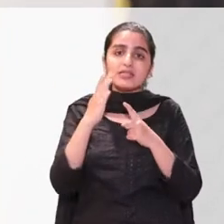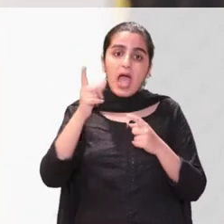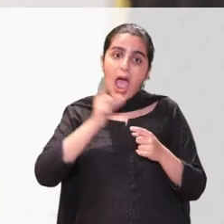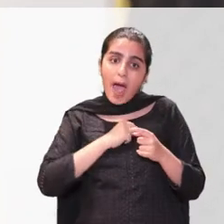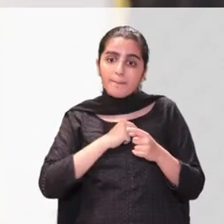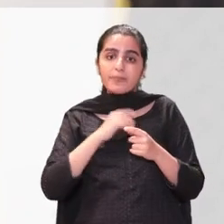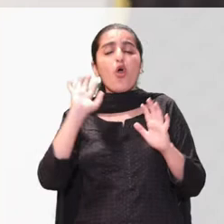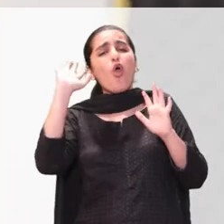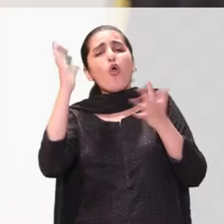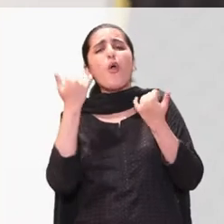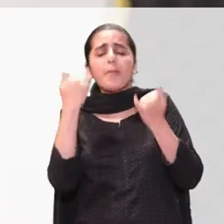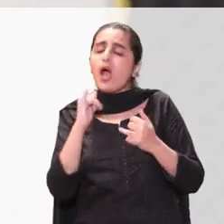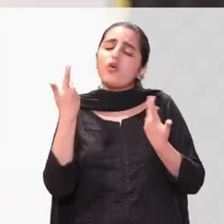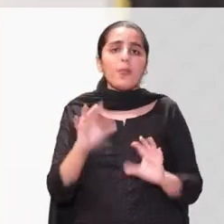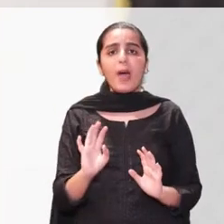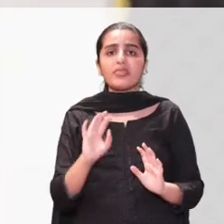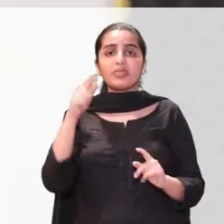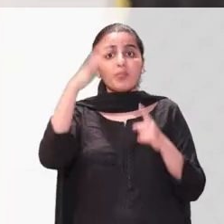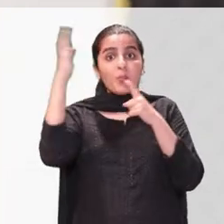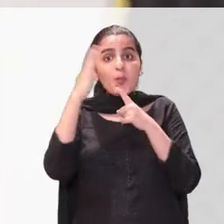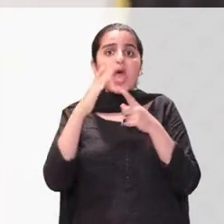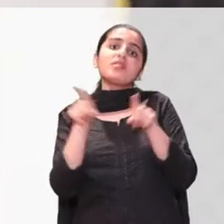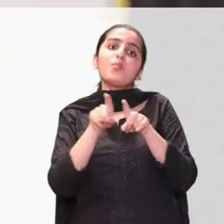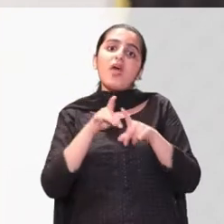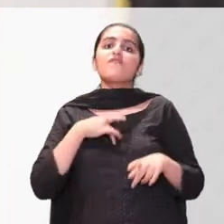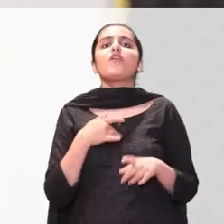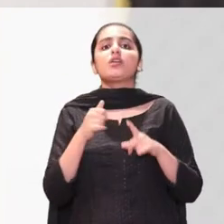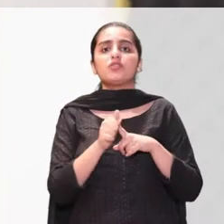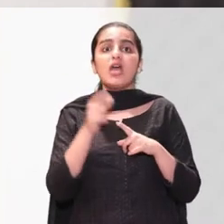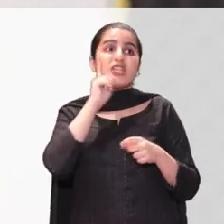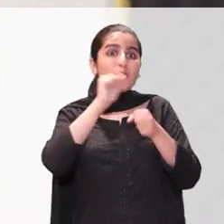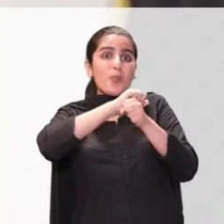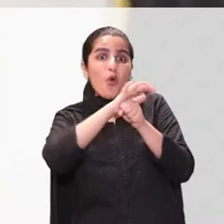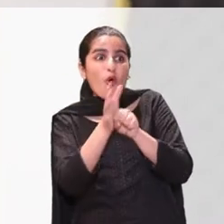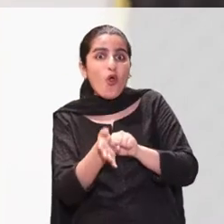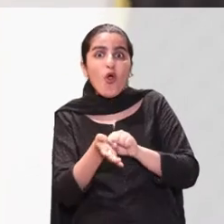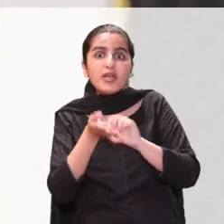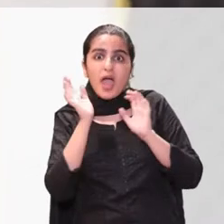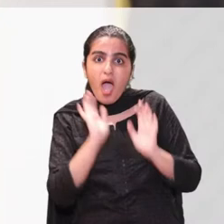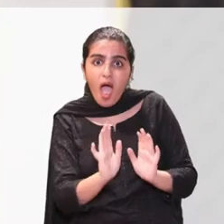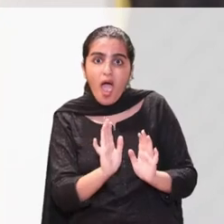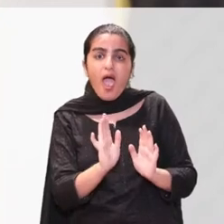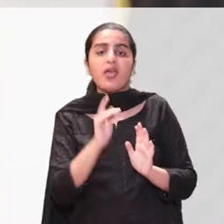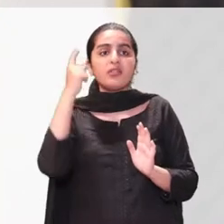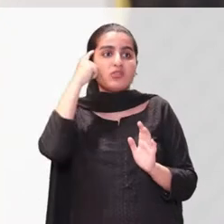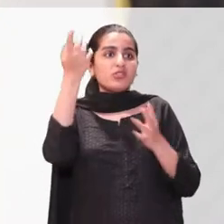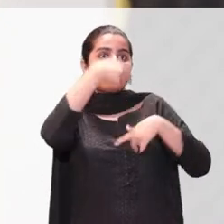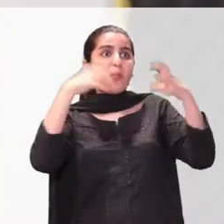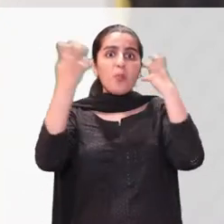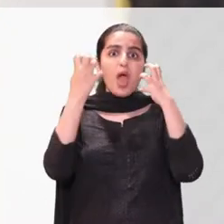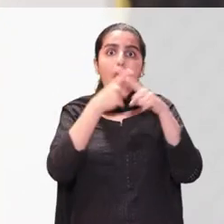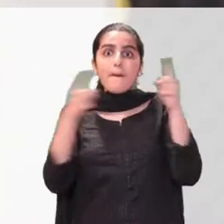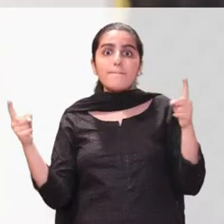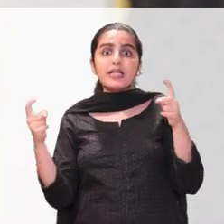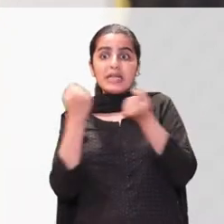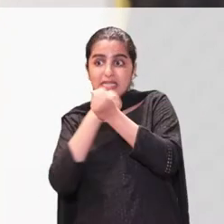फिर लड़ते हैं अब लड़ने का मतलब है ना वह करो ना से हम यह लड़ना शुरू किया था तो हम ज्यादा विक्टिमाइज्ड हो गए थे आपने अत्याचार के फेवरेट